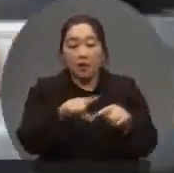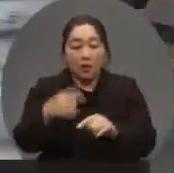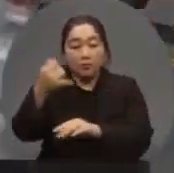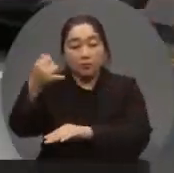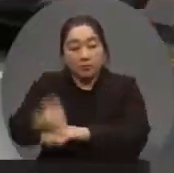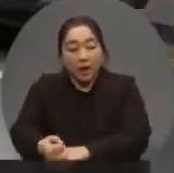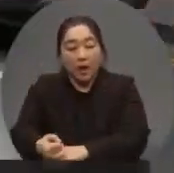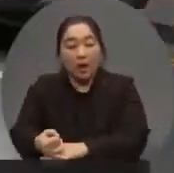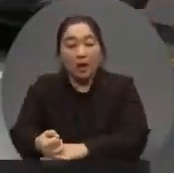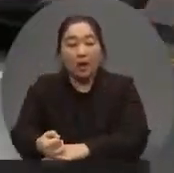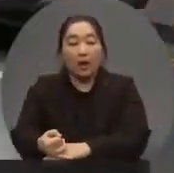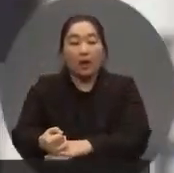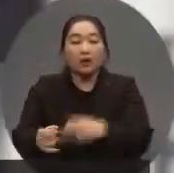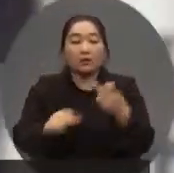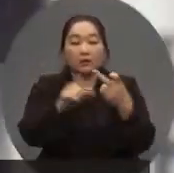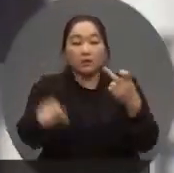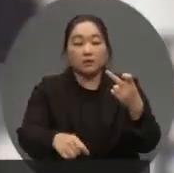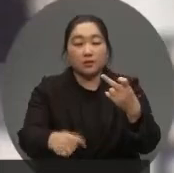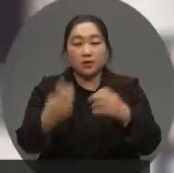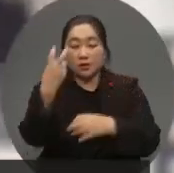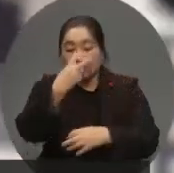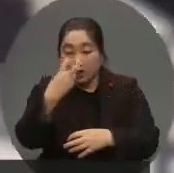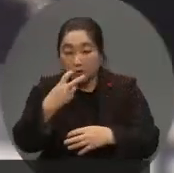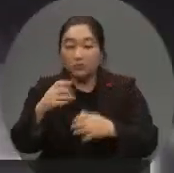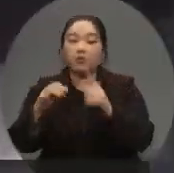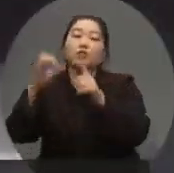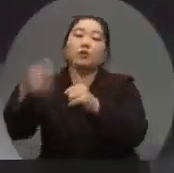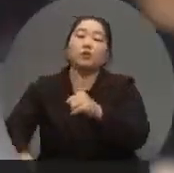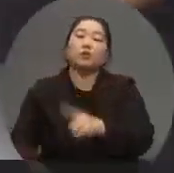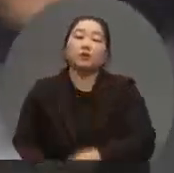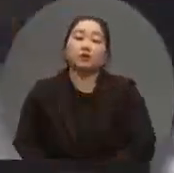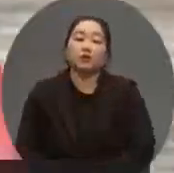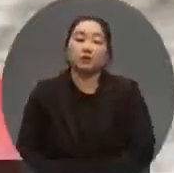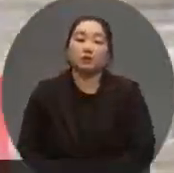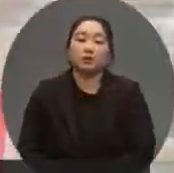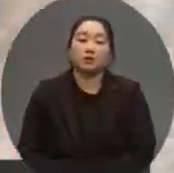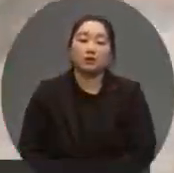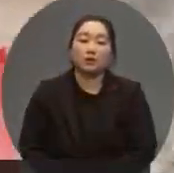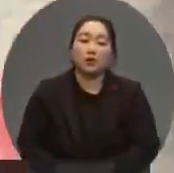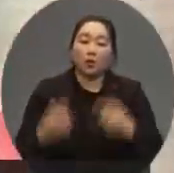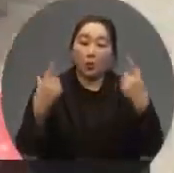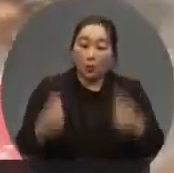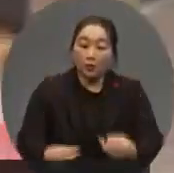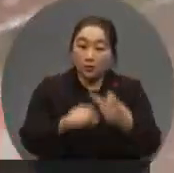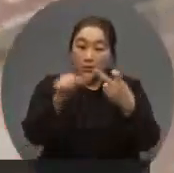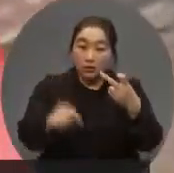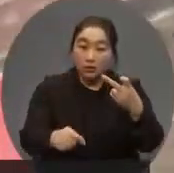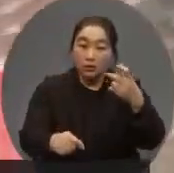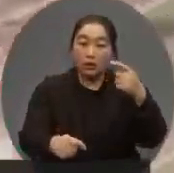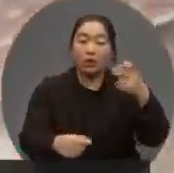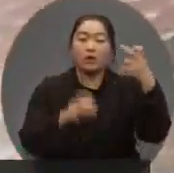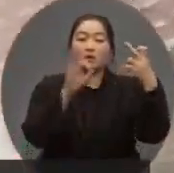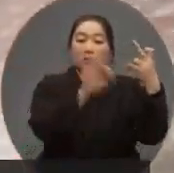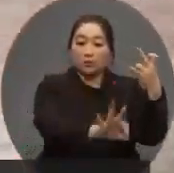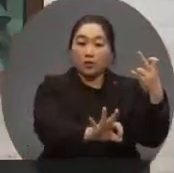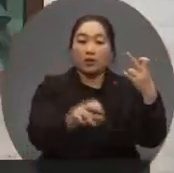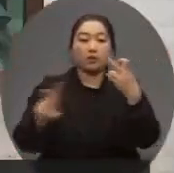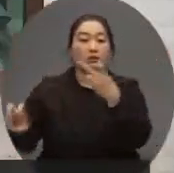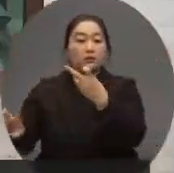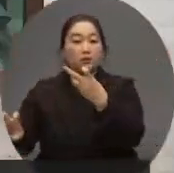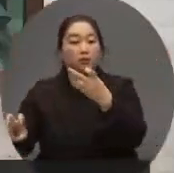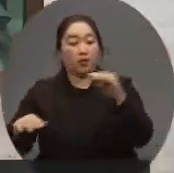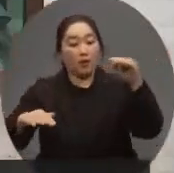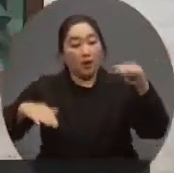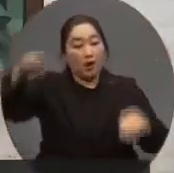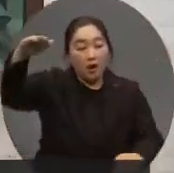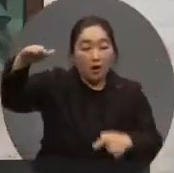기온도 지난달이 기상 관측 이래 1위였습니다. 같은 12월이라도 10일과 22일 두 날의